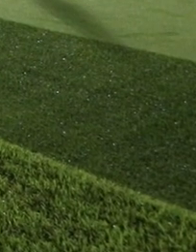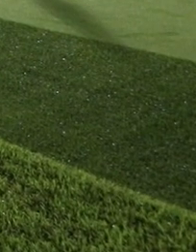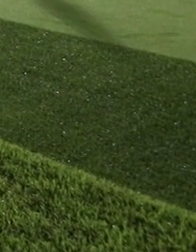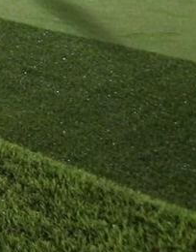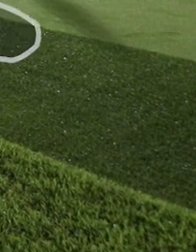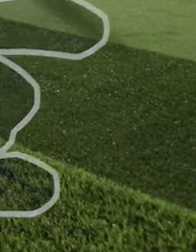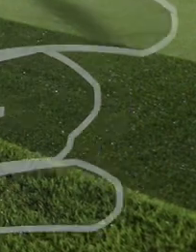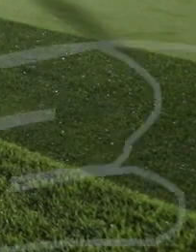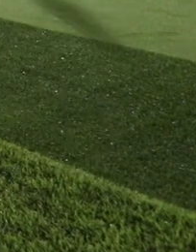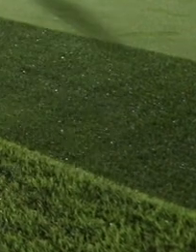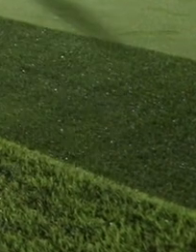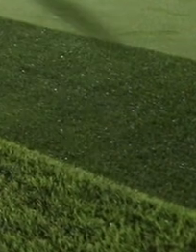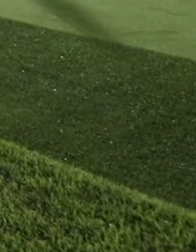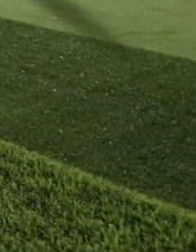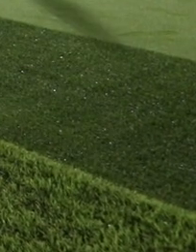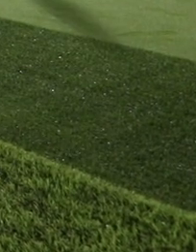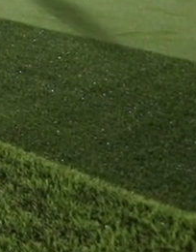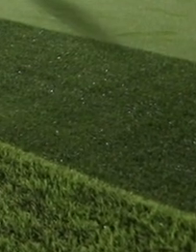넷볼.